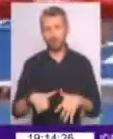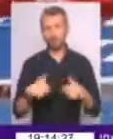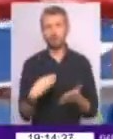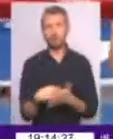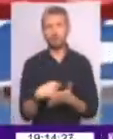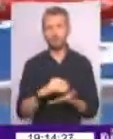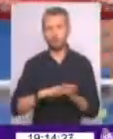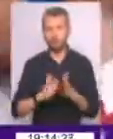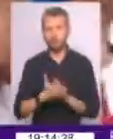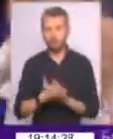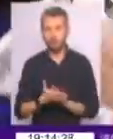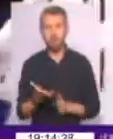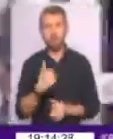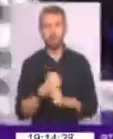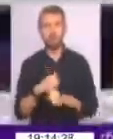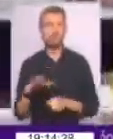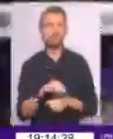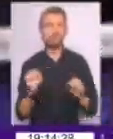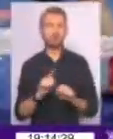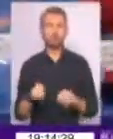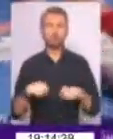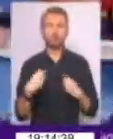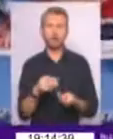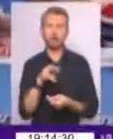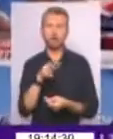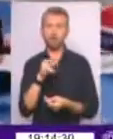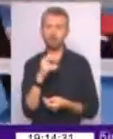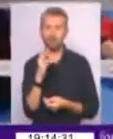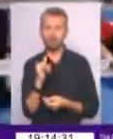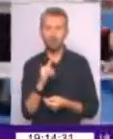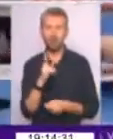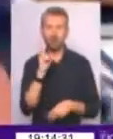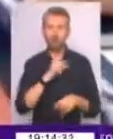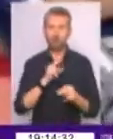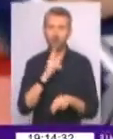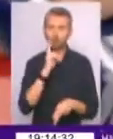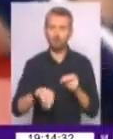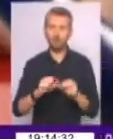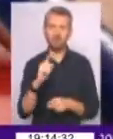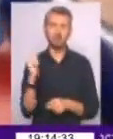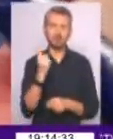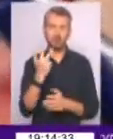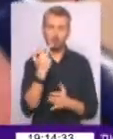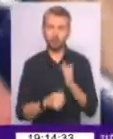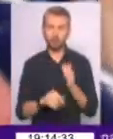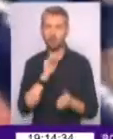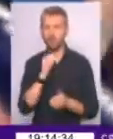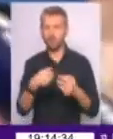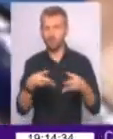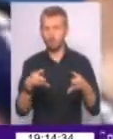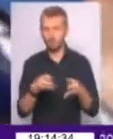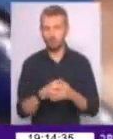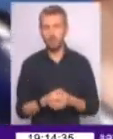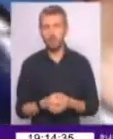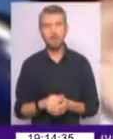фінансові умови. «Ми зробили усе можливе, щоб дати Ломаченку шанс поквитатися за єдину поразку на профірингу», – зауважив той.